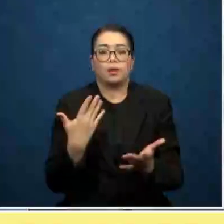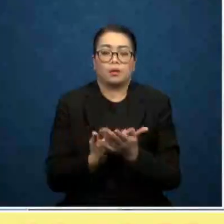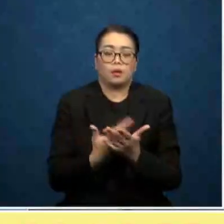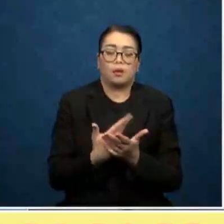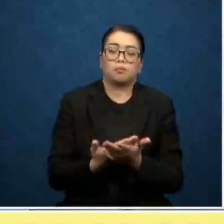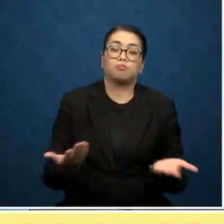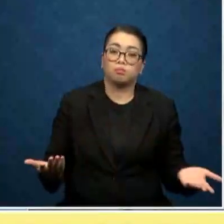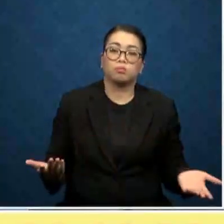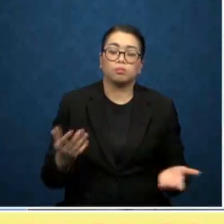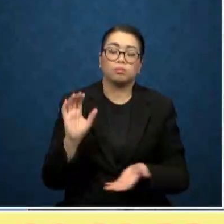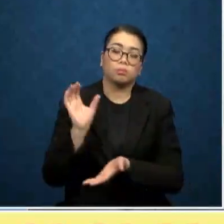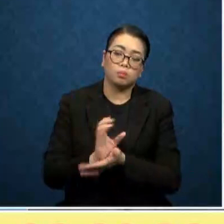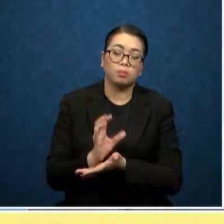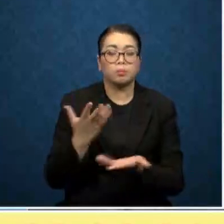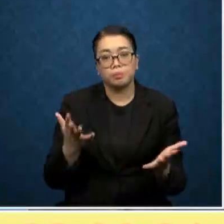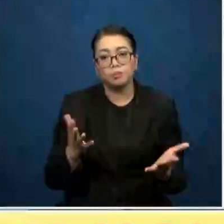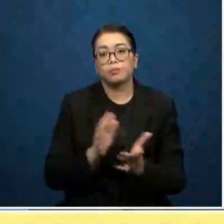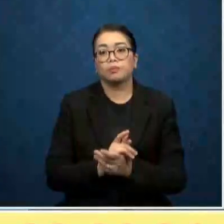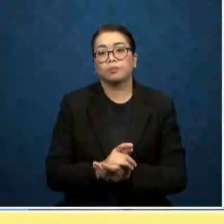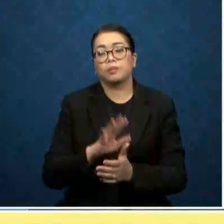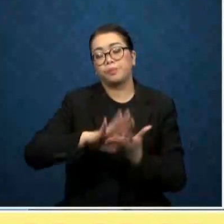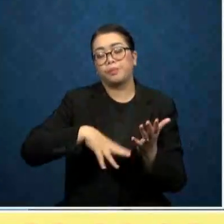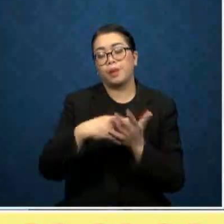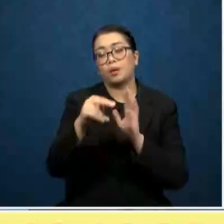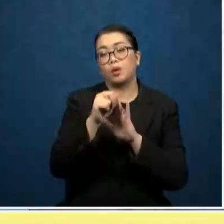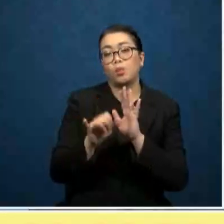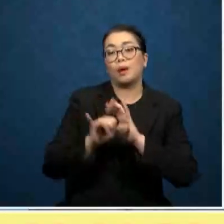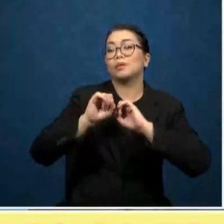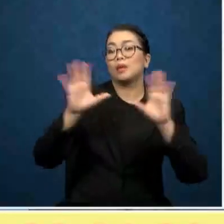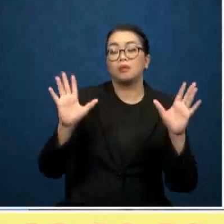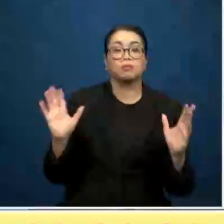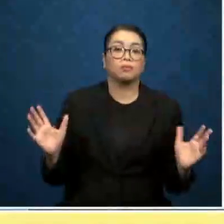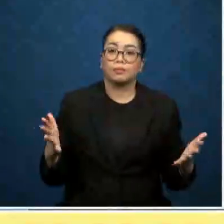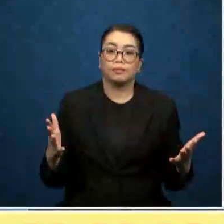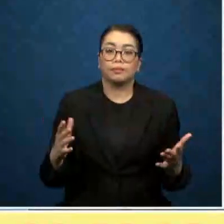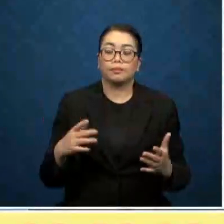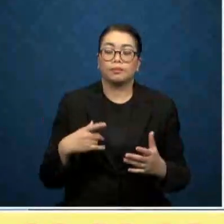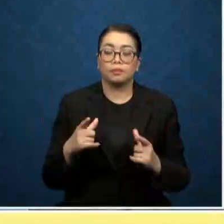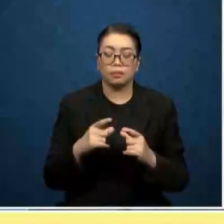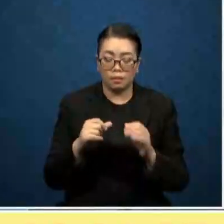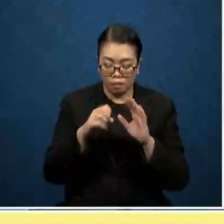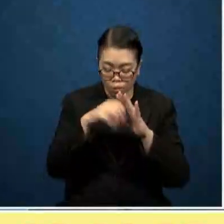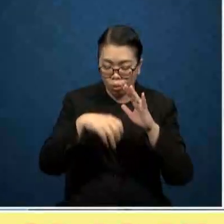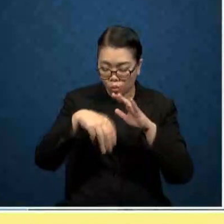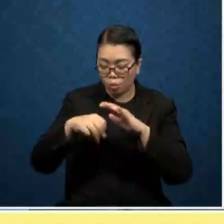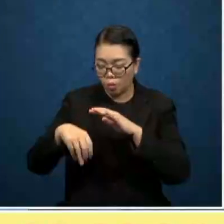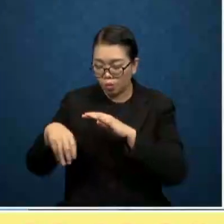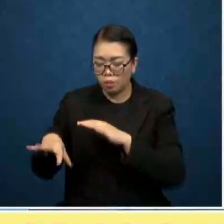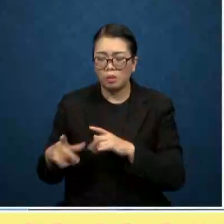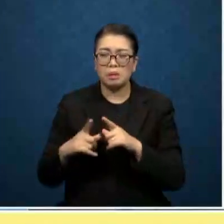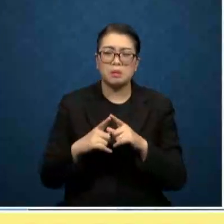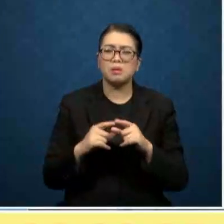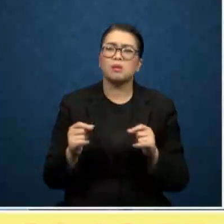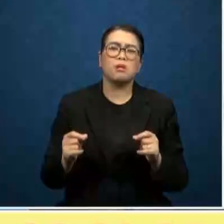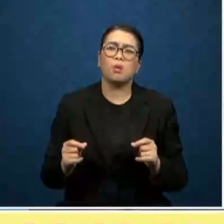เงินงบประมาณขาดนโยบายที่ชัดเจนเรื่องนี้เป็นเรื่องที่เส่วนมากก็บอกว่ามันเรื่องไกล